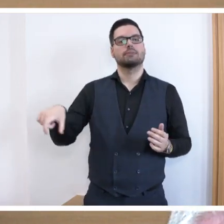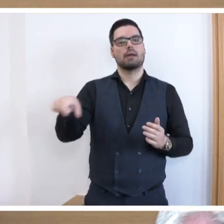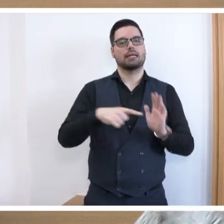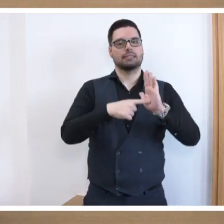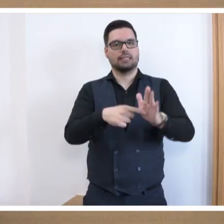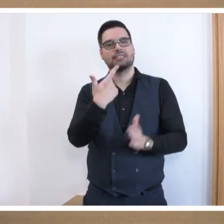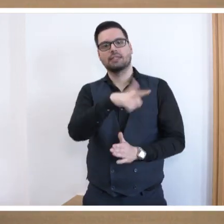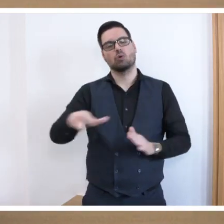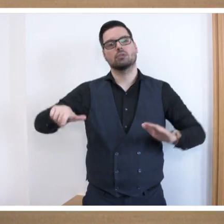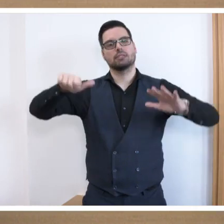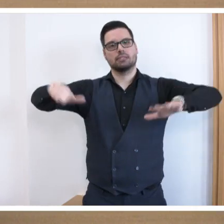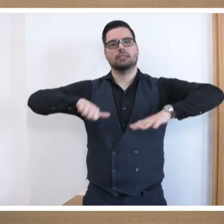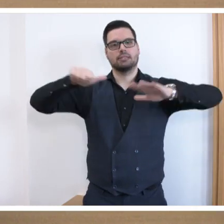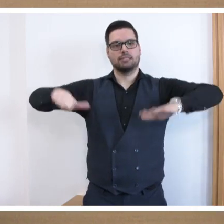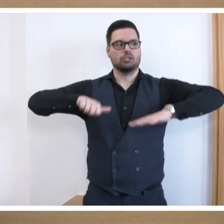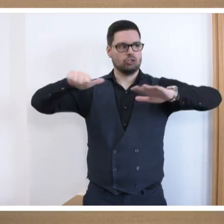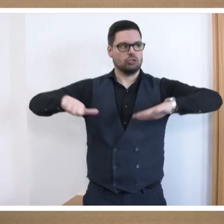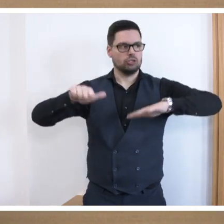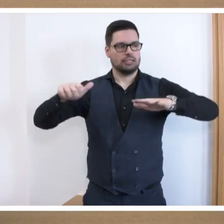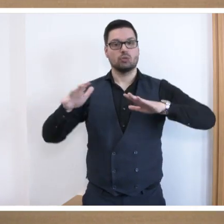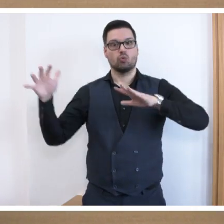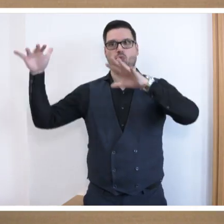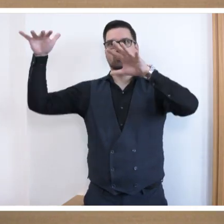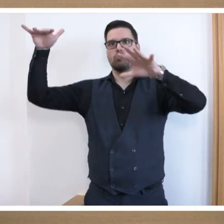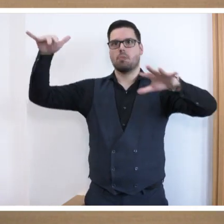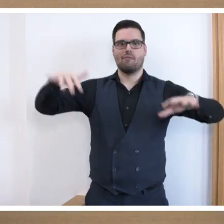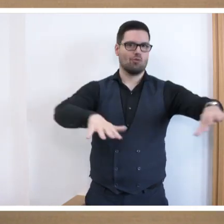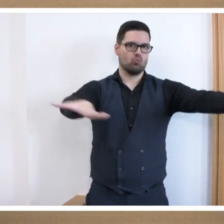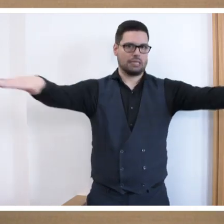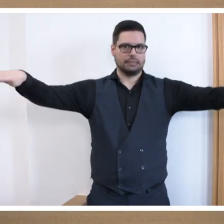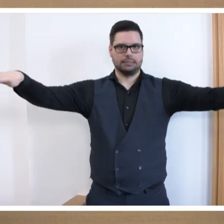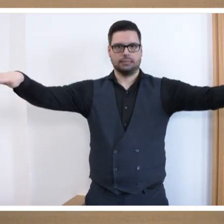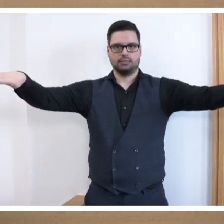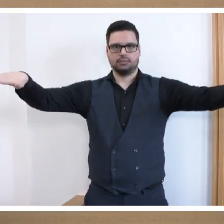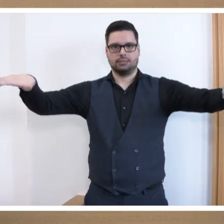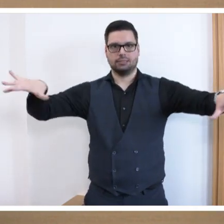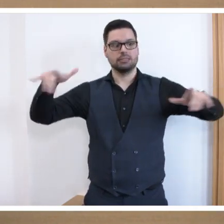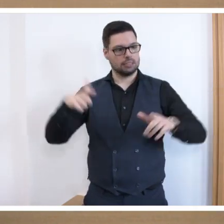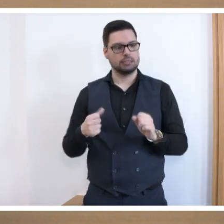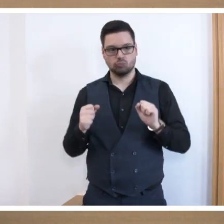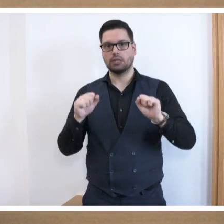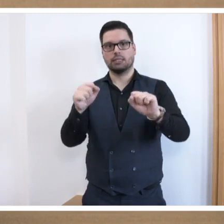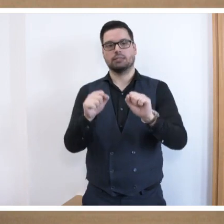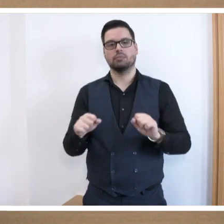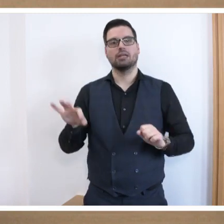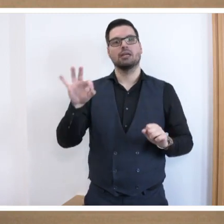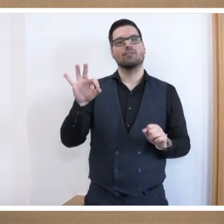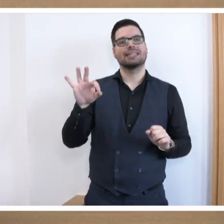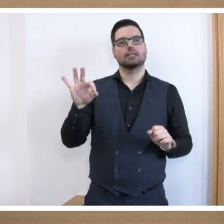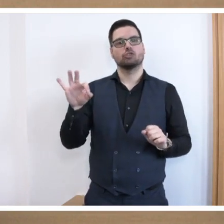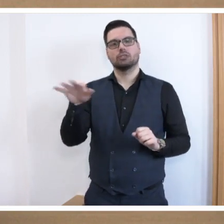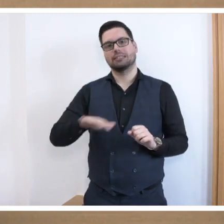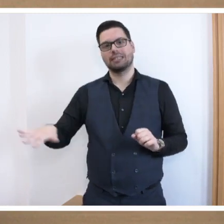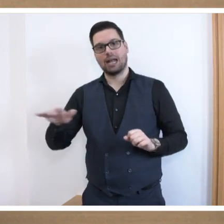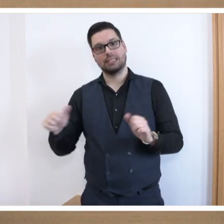die komplette Innenstadt quasi überflutet. Darauf wurde entschlossen gehandelt. Mit Friedrichsthal gemeinsam